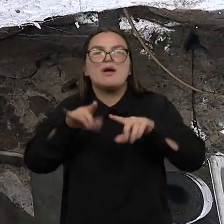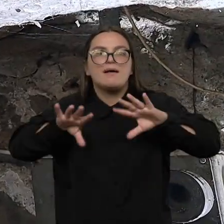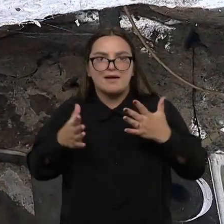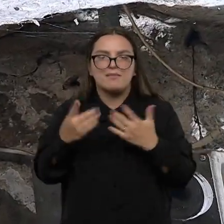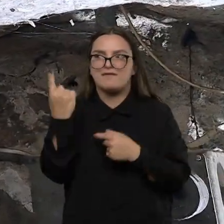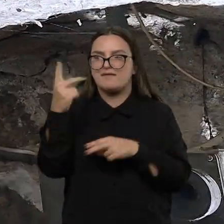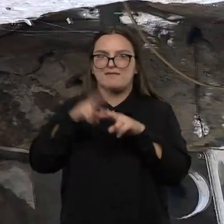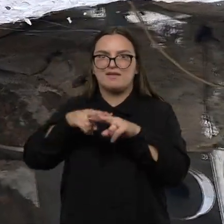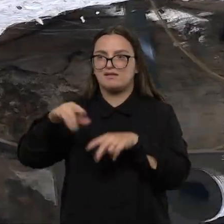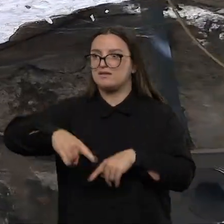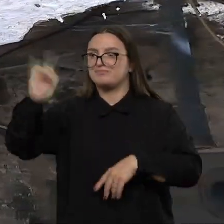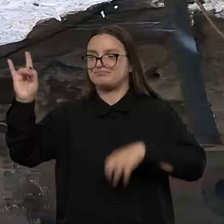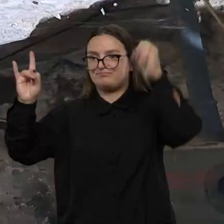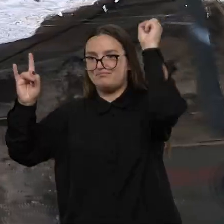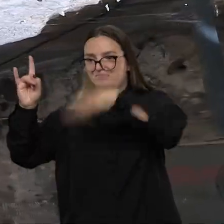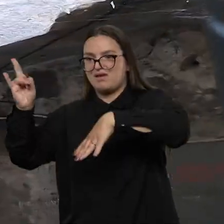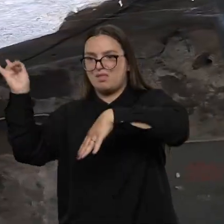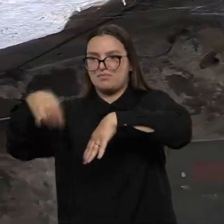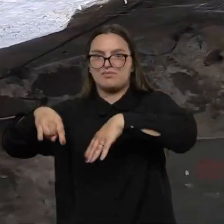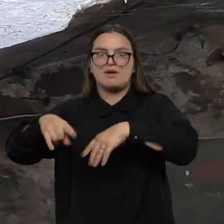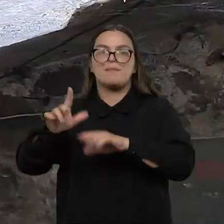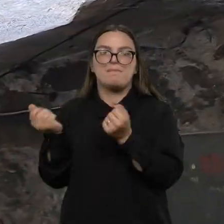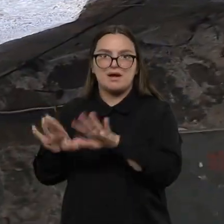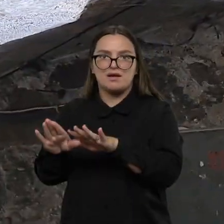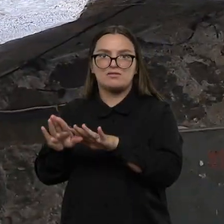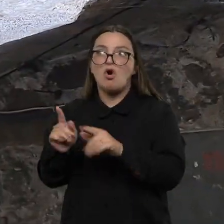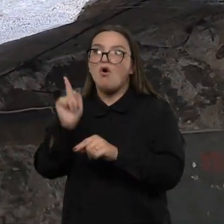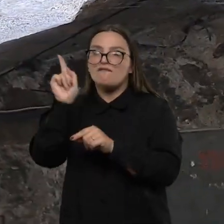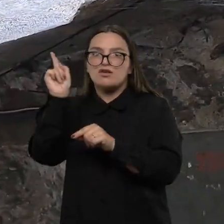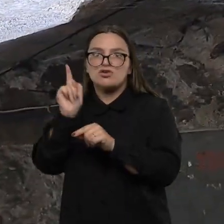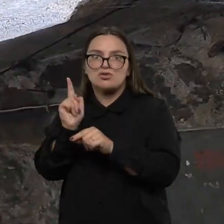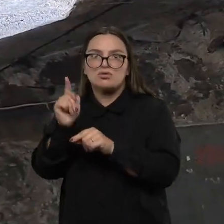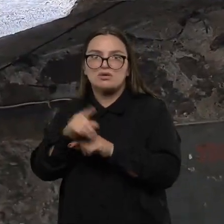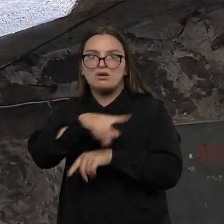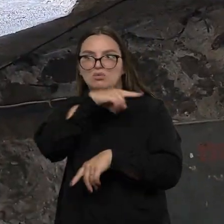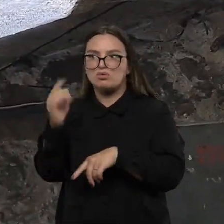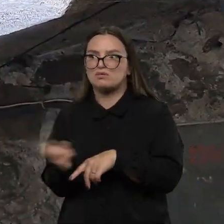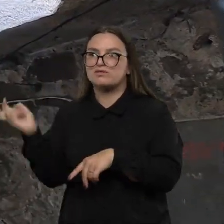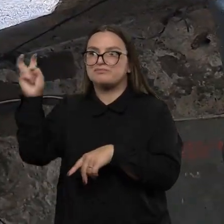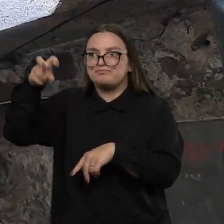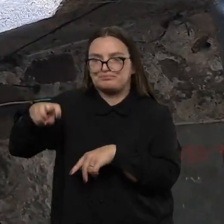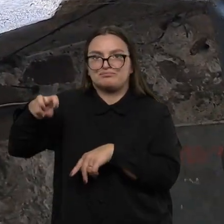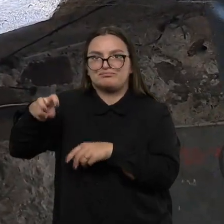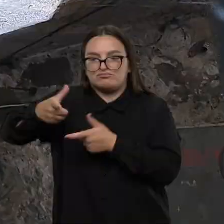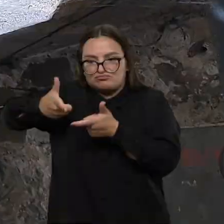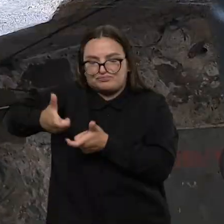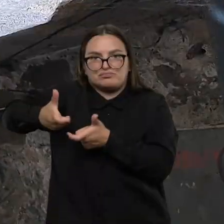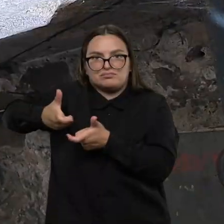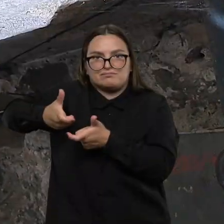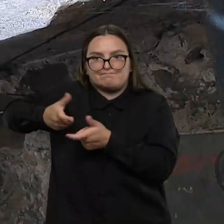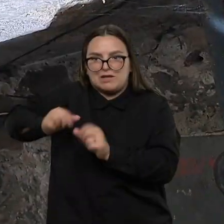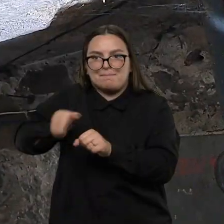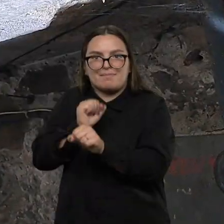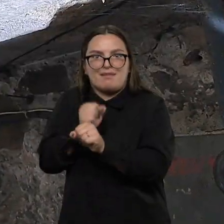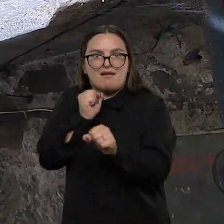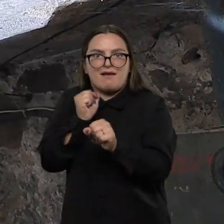buvus. Įmesdavo kalinius ir palikdavo, virš atsisėdęs stribas su taburetė, laikydamas savo